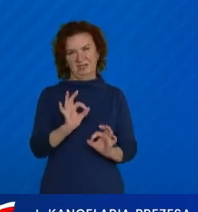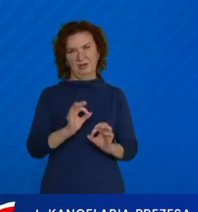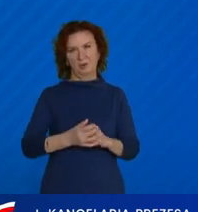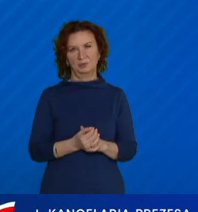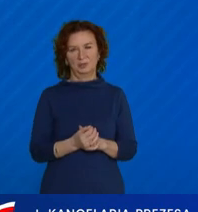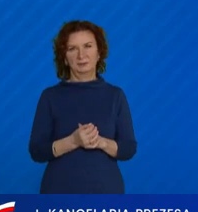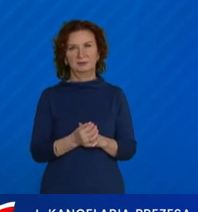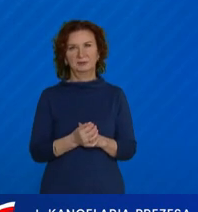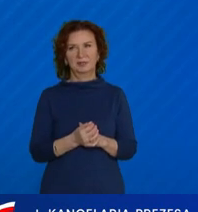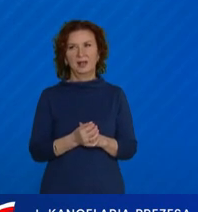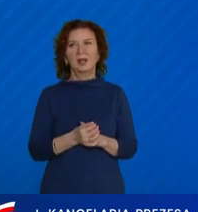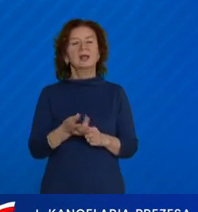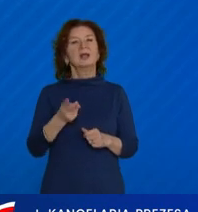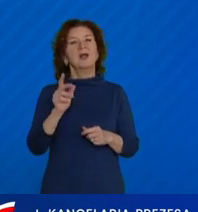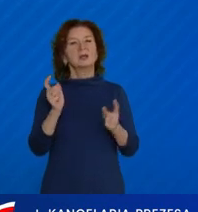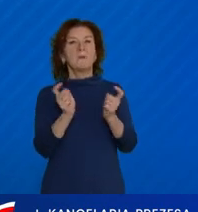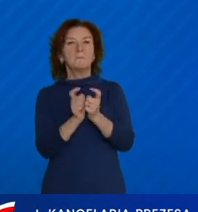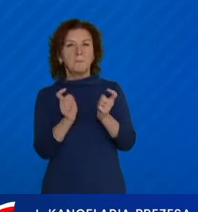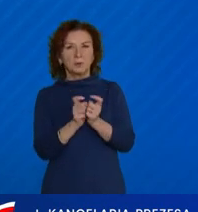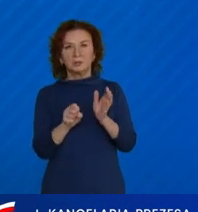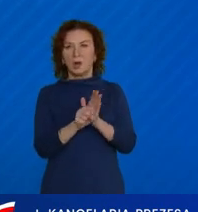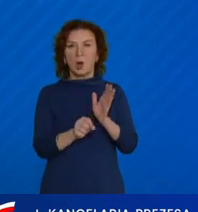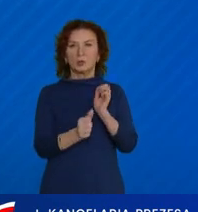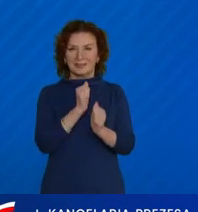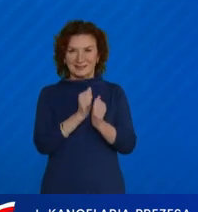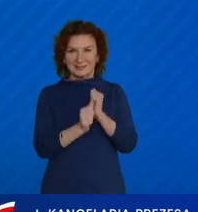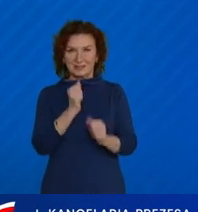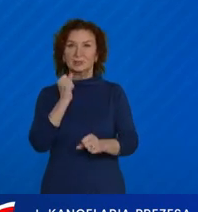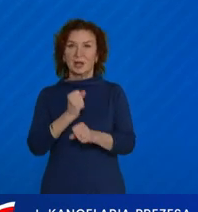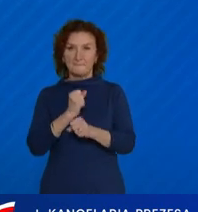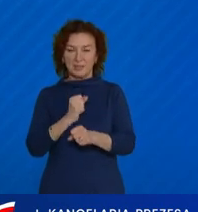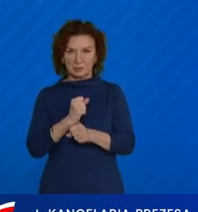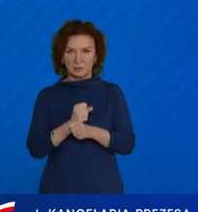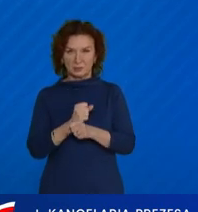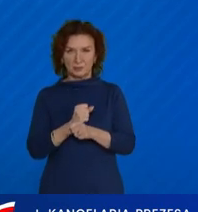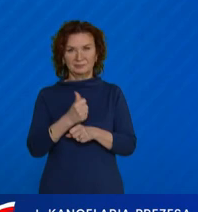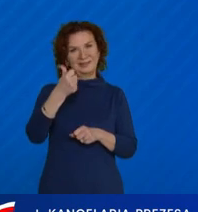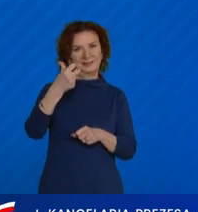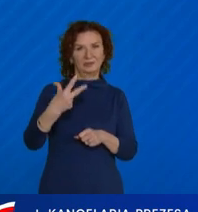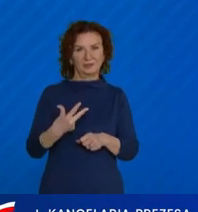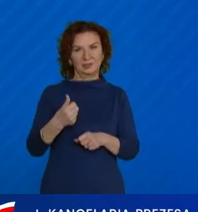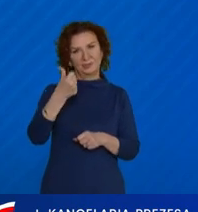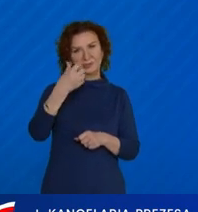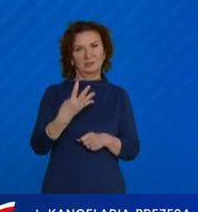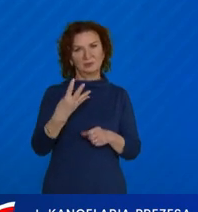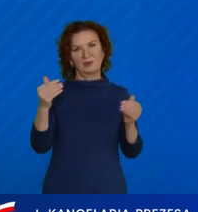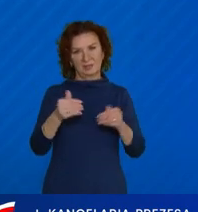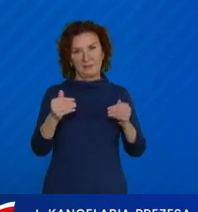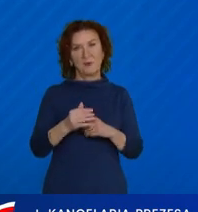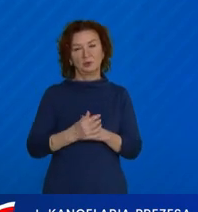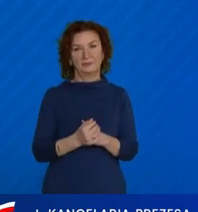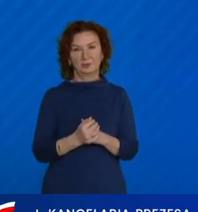tych punktów, które od stycznia pracują na 1/3, 1/4 swoich